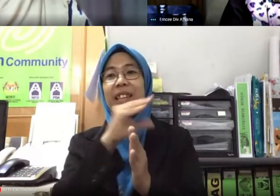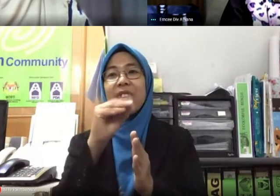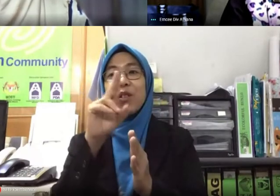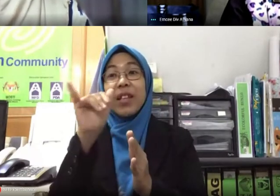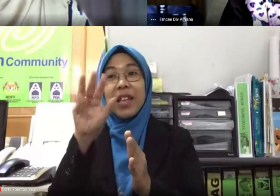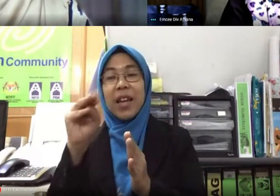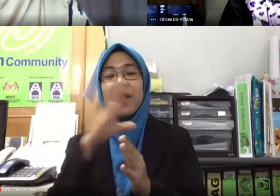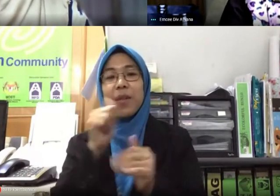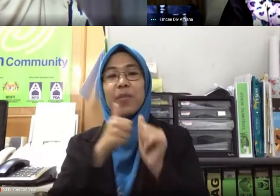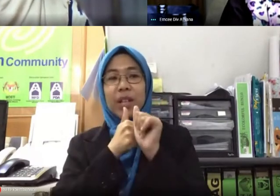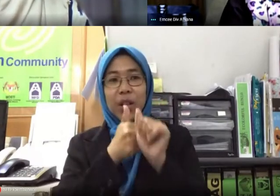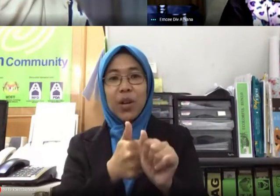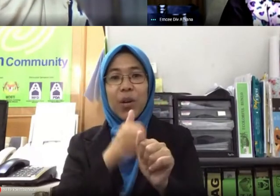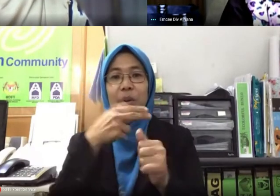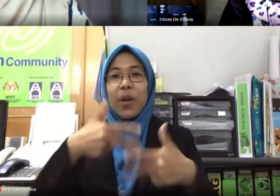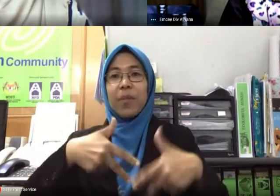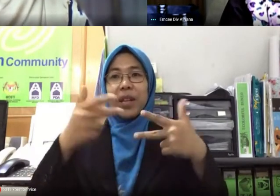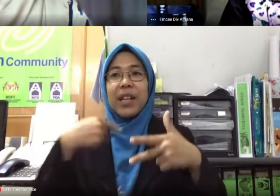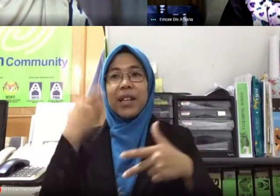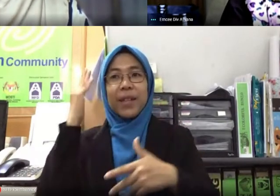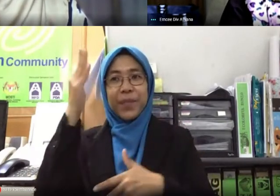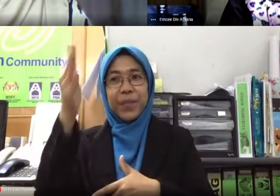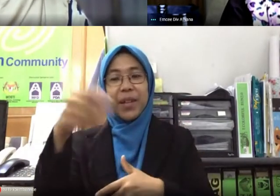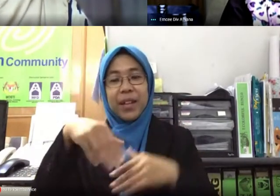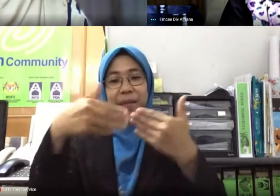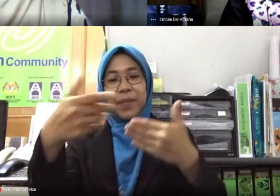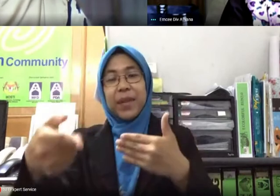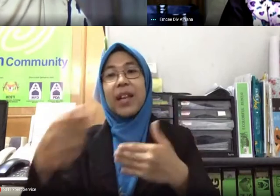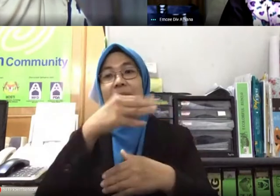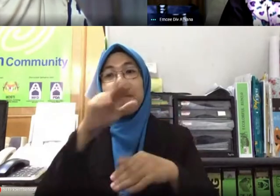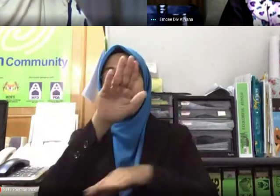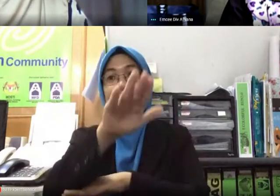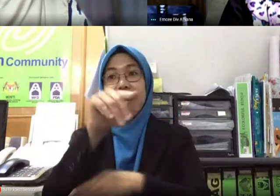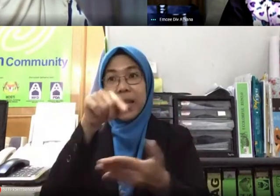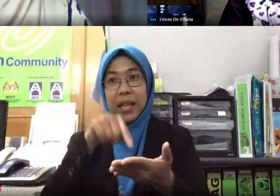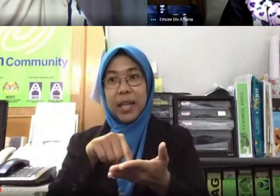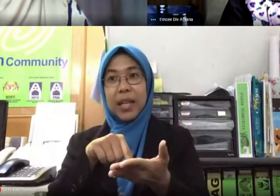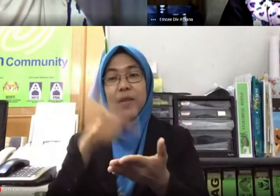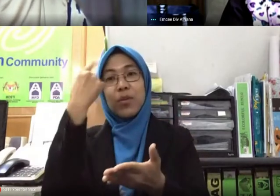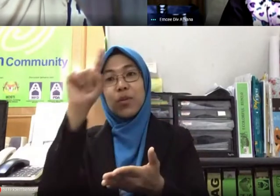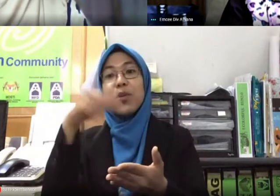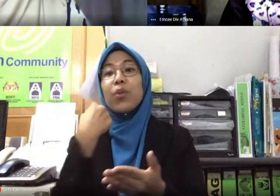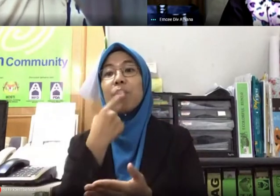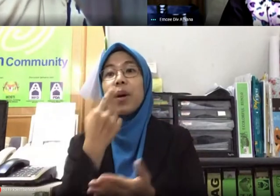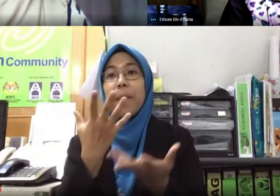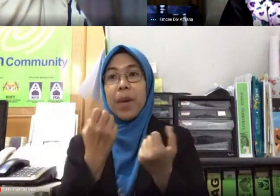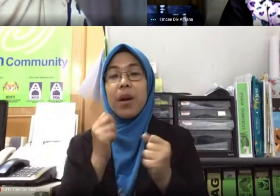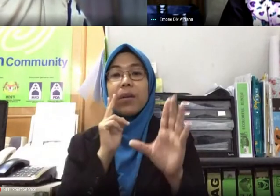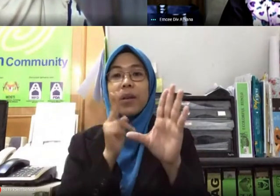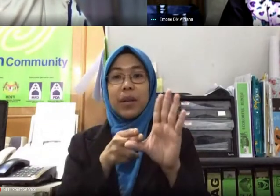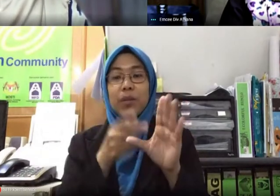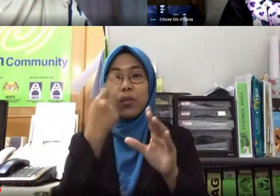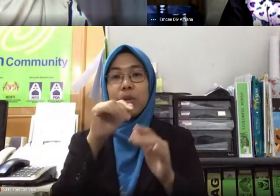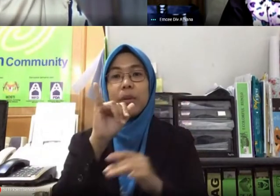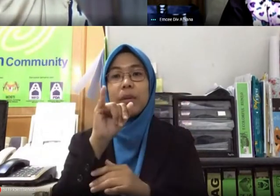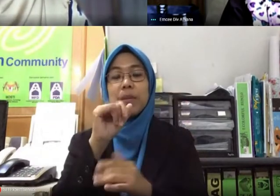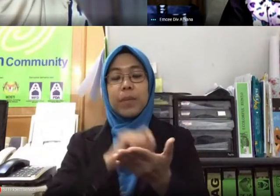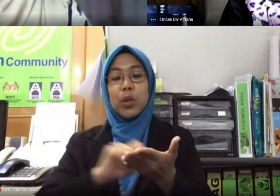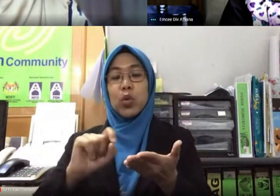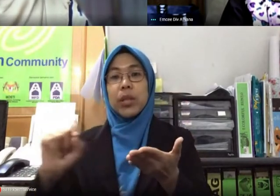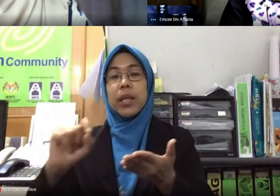bolehlah mengikuti siri webinar kami yang akan datang. Untuk petang ini, bagi mereka yang ingin mendapatkan input tentang